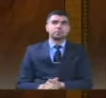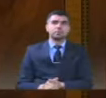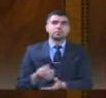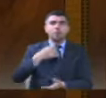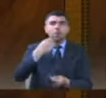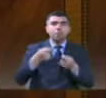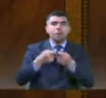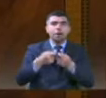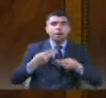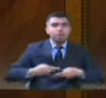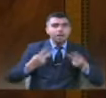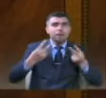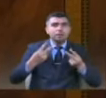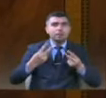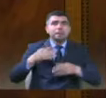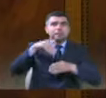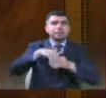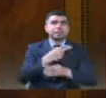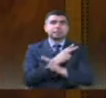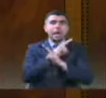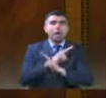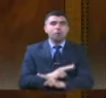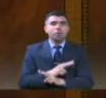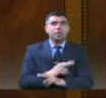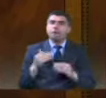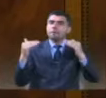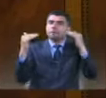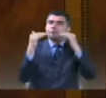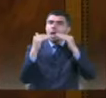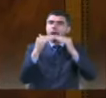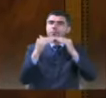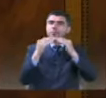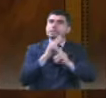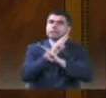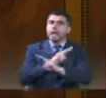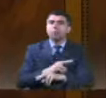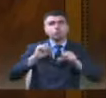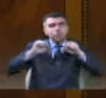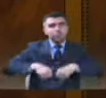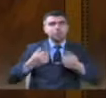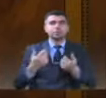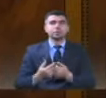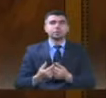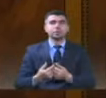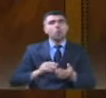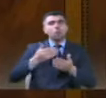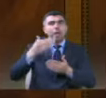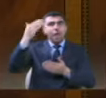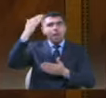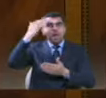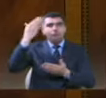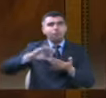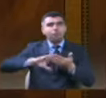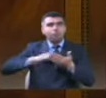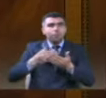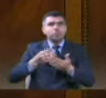ونصلحوا التقاعد. ونقول لكم كل شيء متفق معايا على اصلاح التقاعد، وكل شيء عارف بلي ما كاين حتى